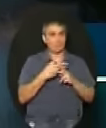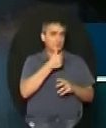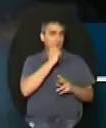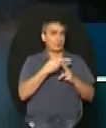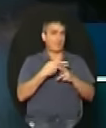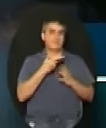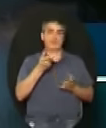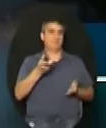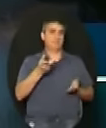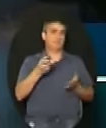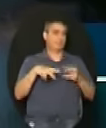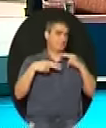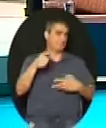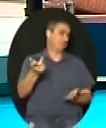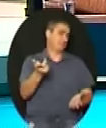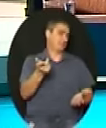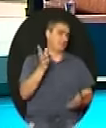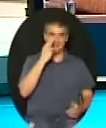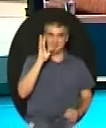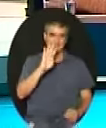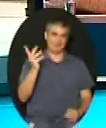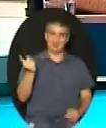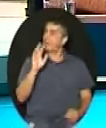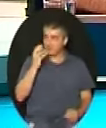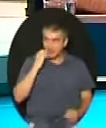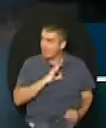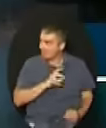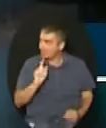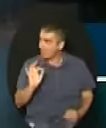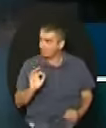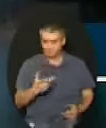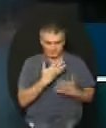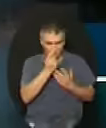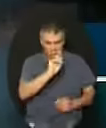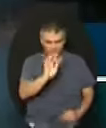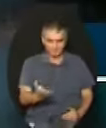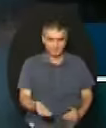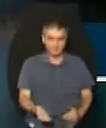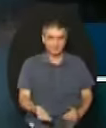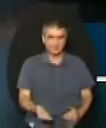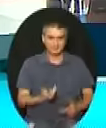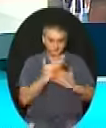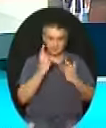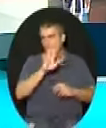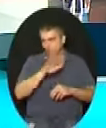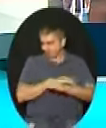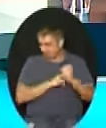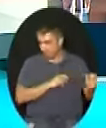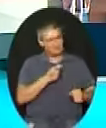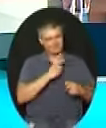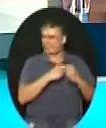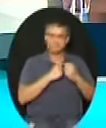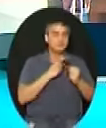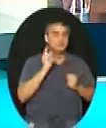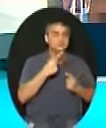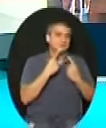שתה קפה במקס ברנר. נו, גם ליברמן לא בסדר. ברור שהוא לא בסדר. גם ליברמן. חברים, זה לא שמאלנים.